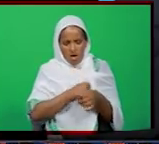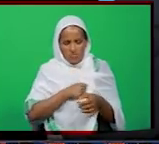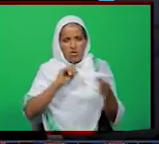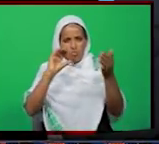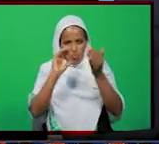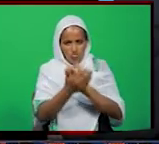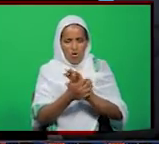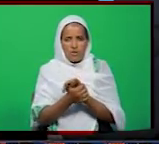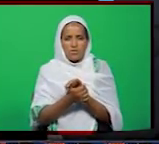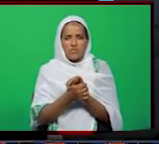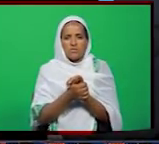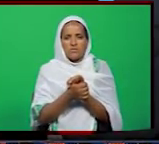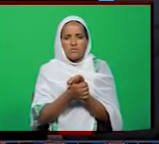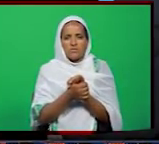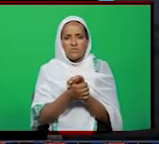አዛኝነቷን